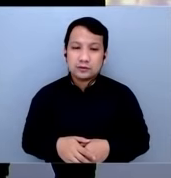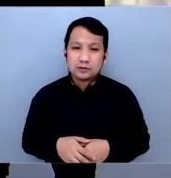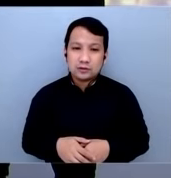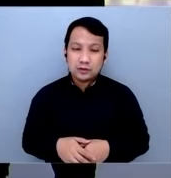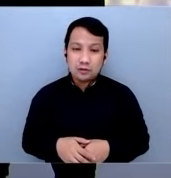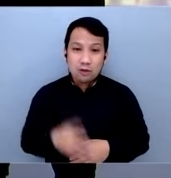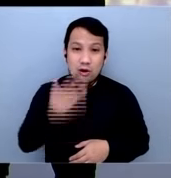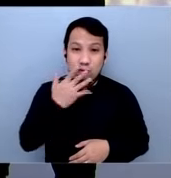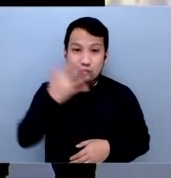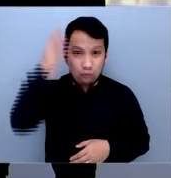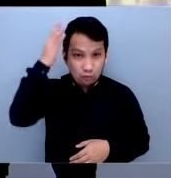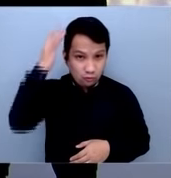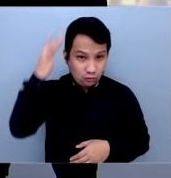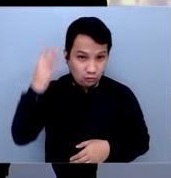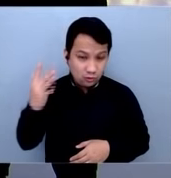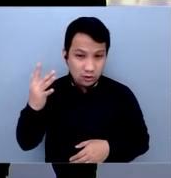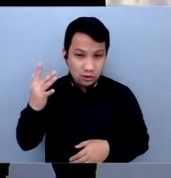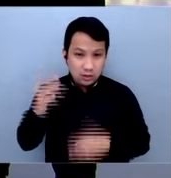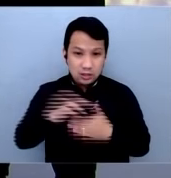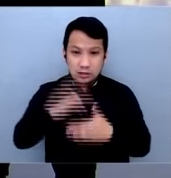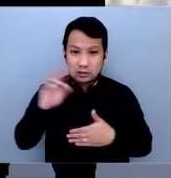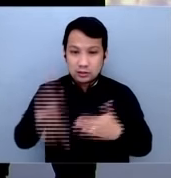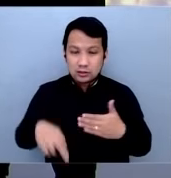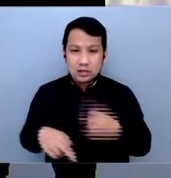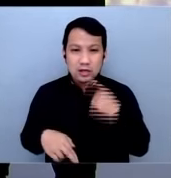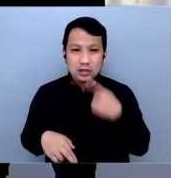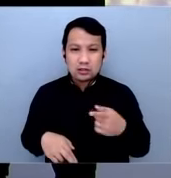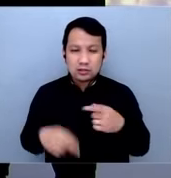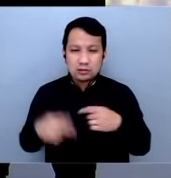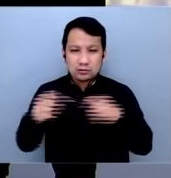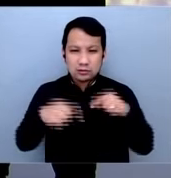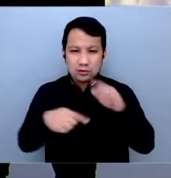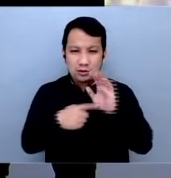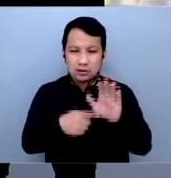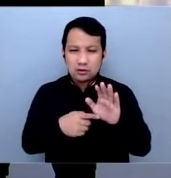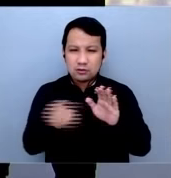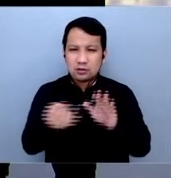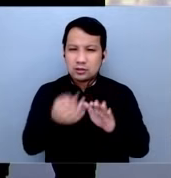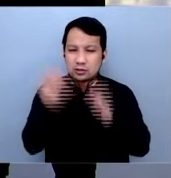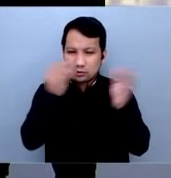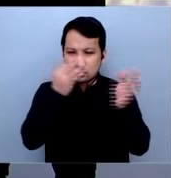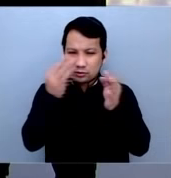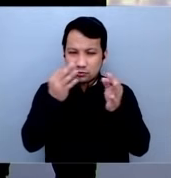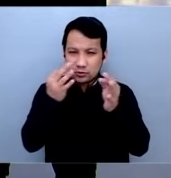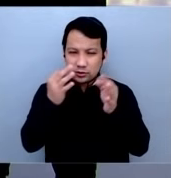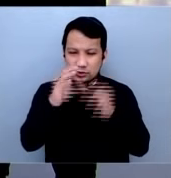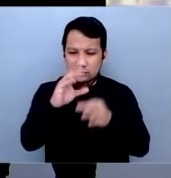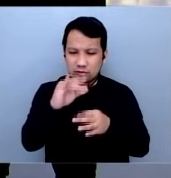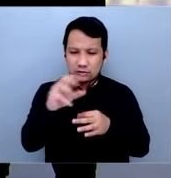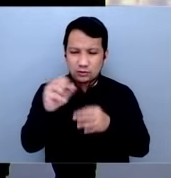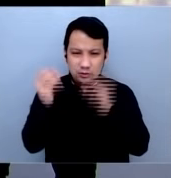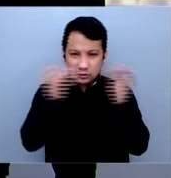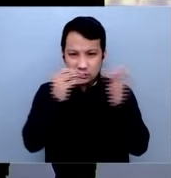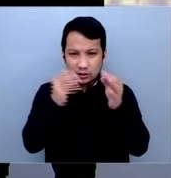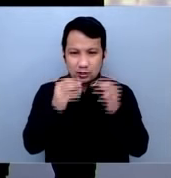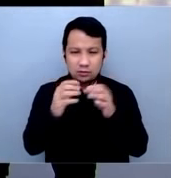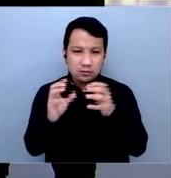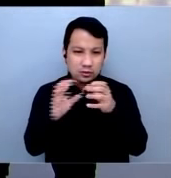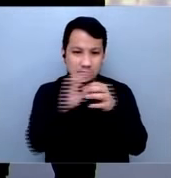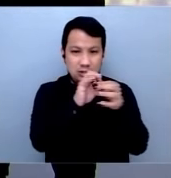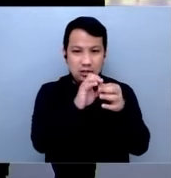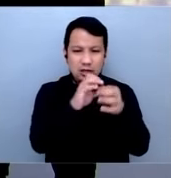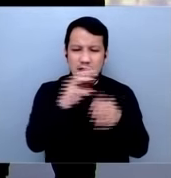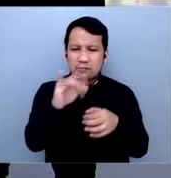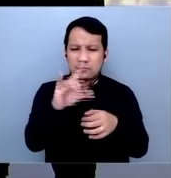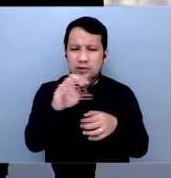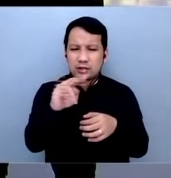ay nakakapekto sa resulta. Ang mga elemento kasi ng ilang droga gaya ng shabu at cocaine, mas dumidikit sa melanin ng